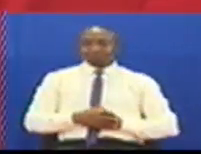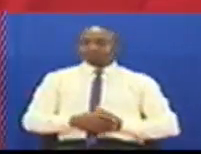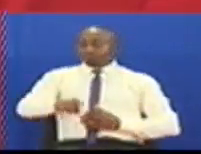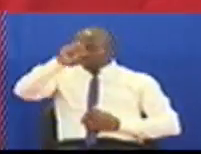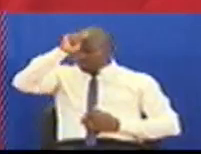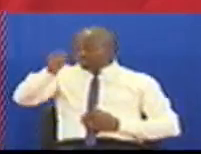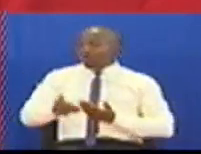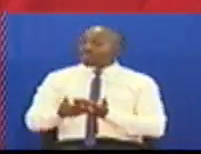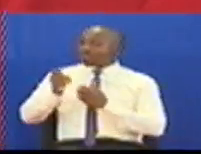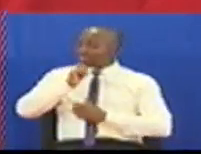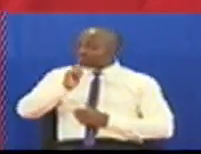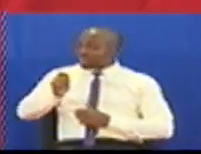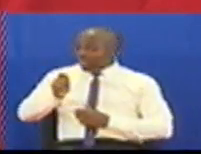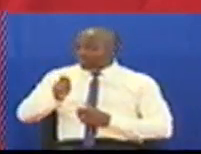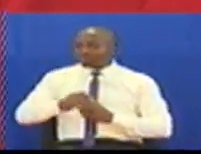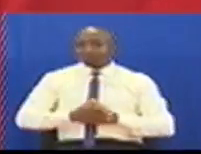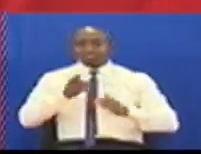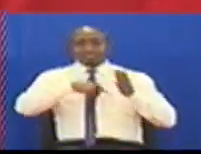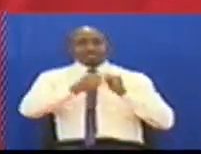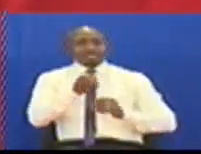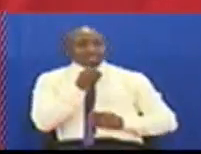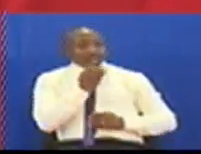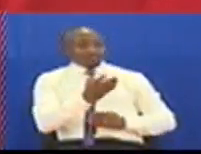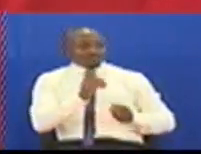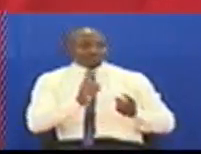Mheshimiwa Naibu Spika, katika taarifa,